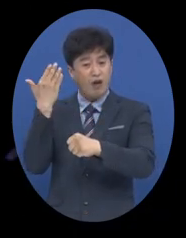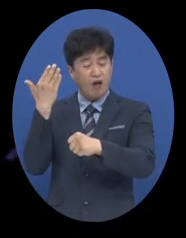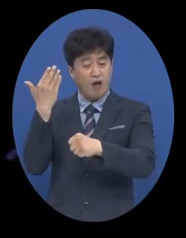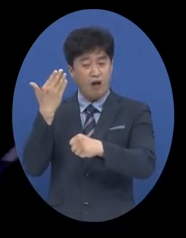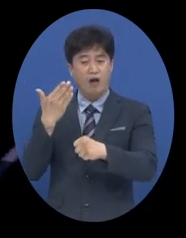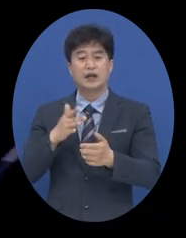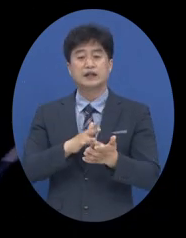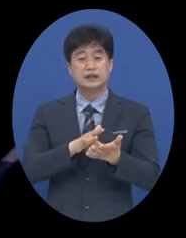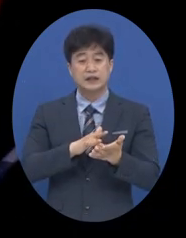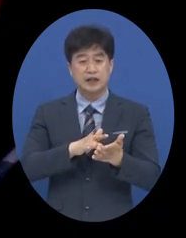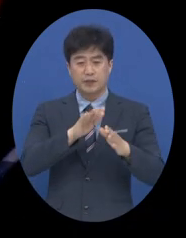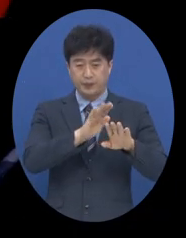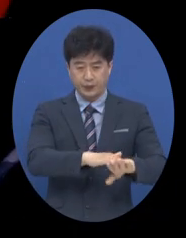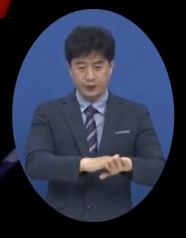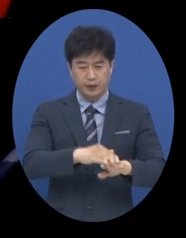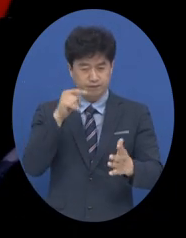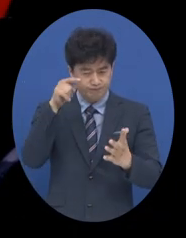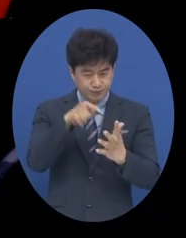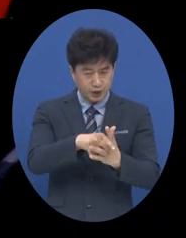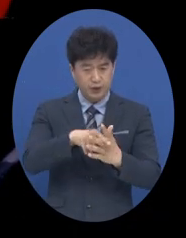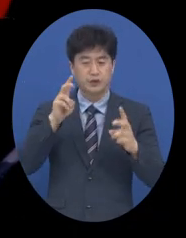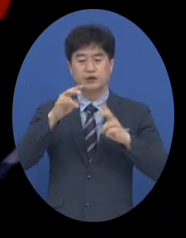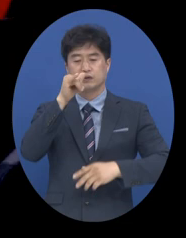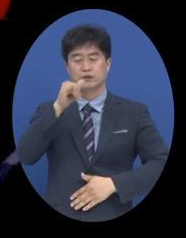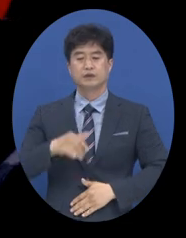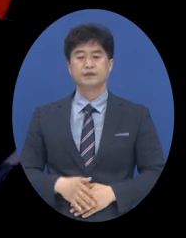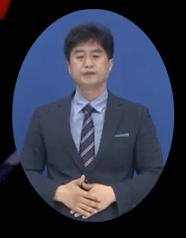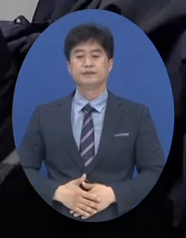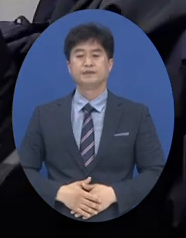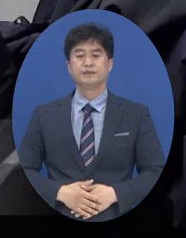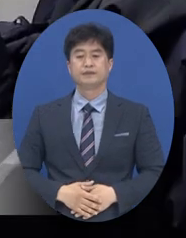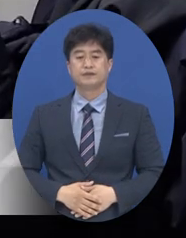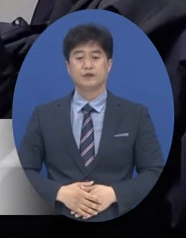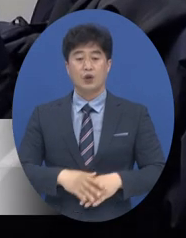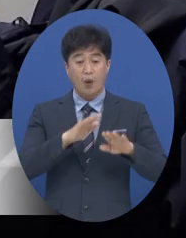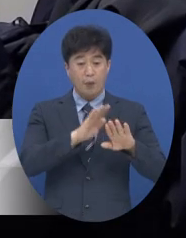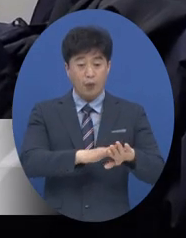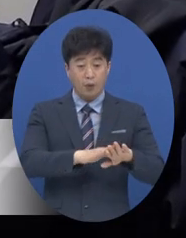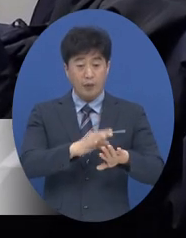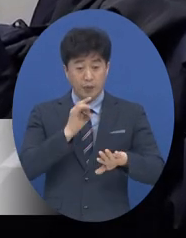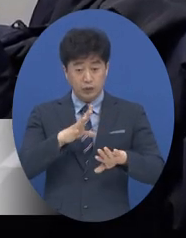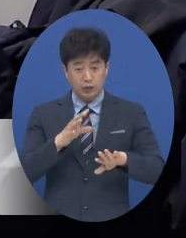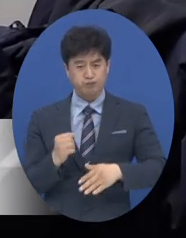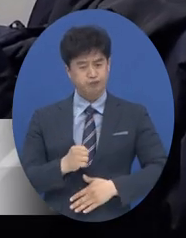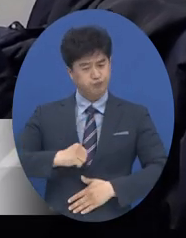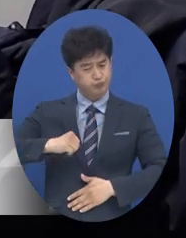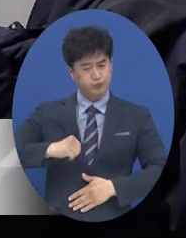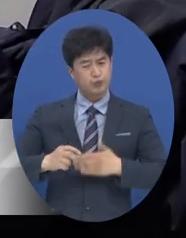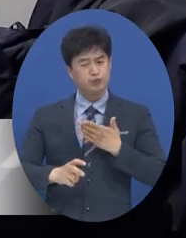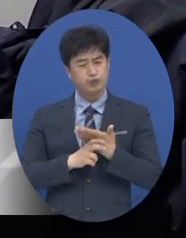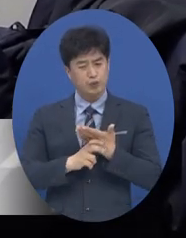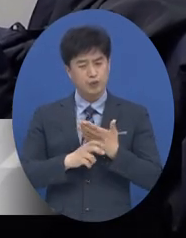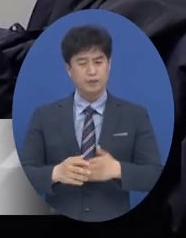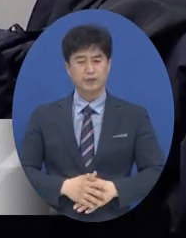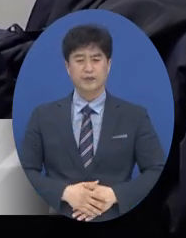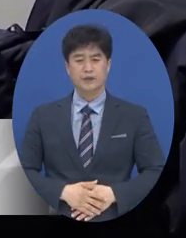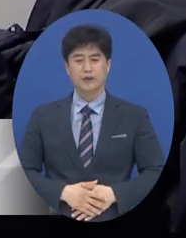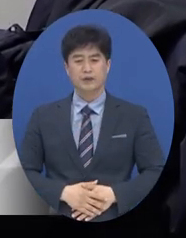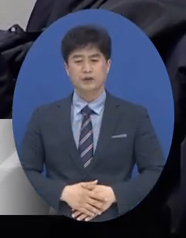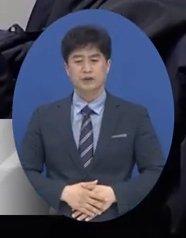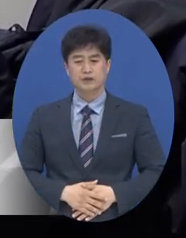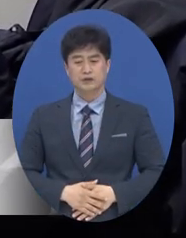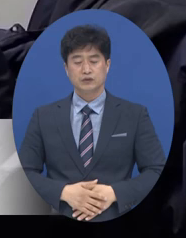살충제 27병을 보관하다 적발된 업체도 있었습니다. 보관 자체만도 위반이에요. 보관 자체만도.